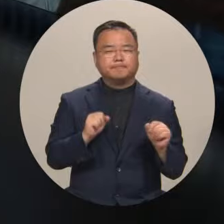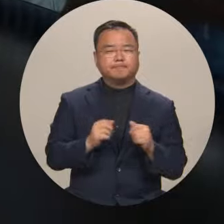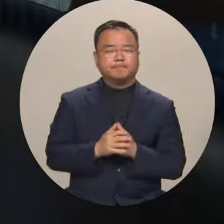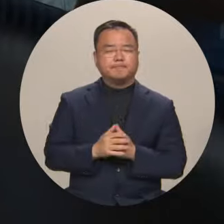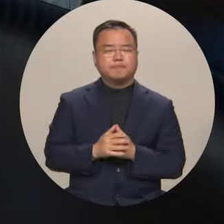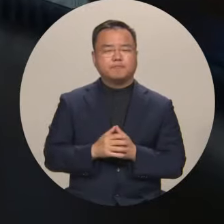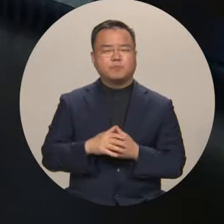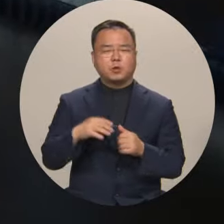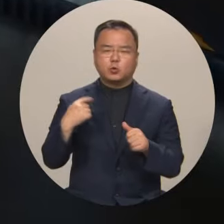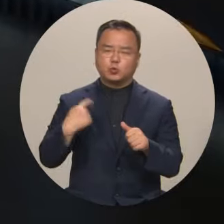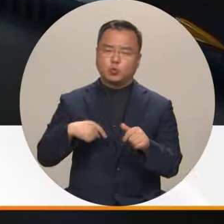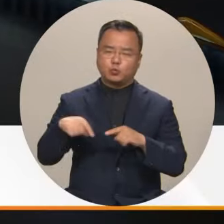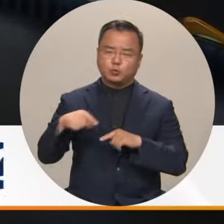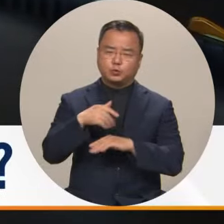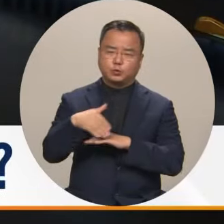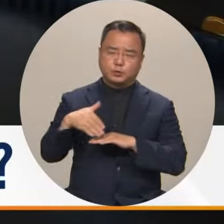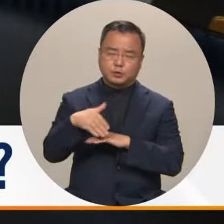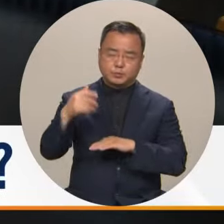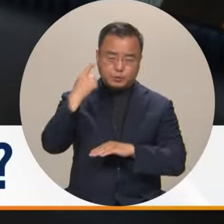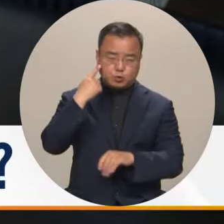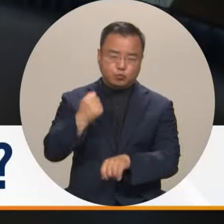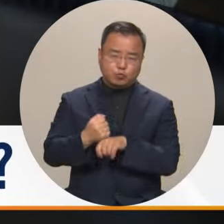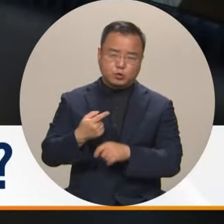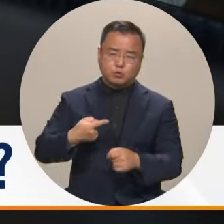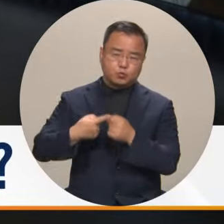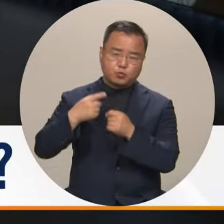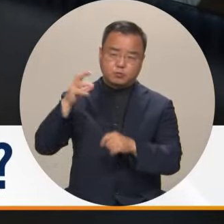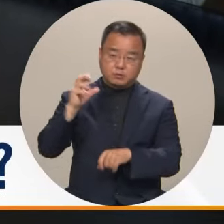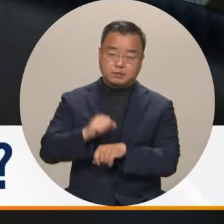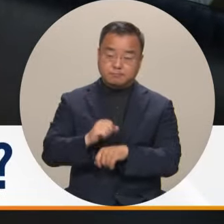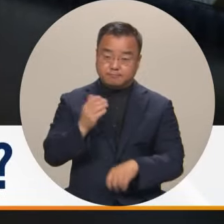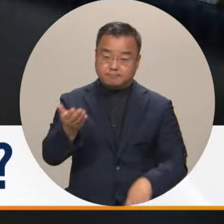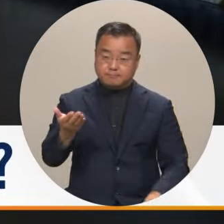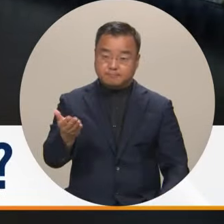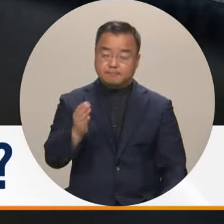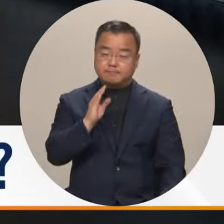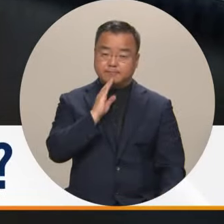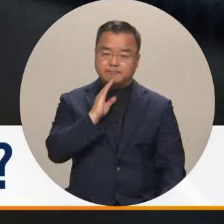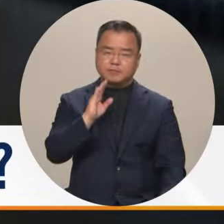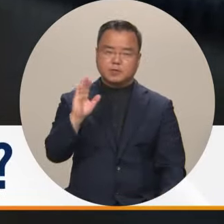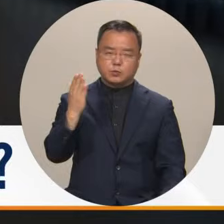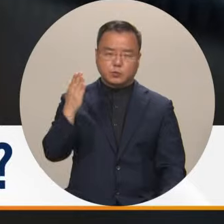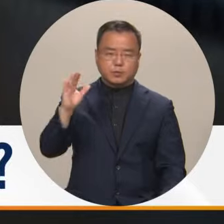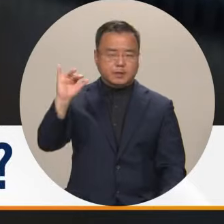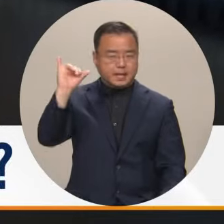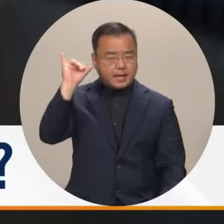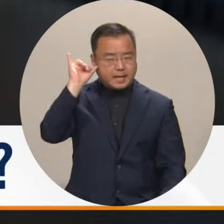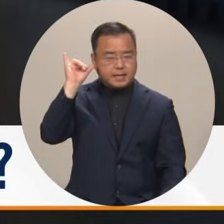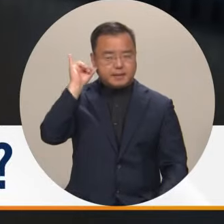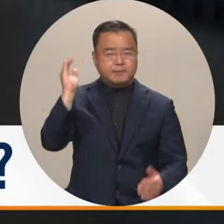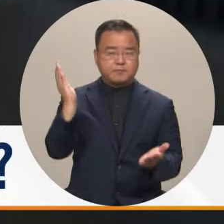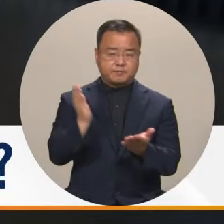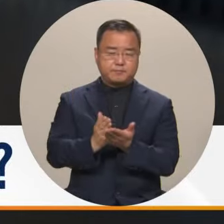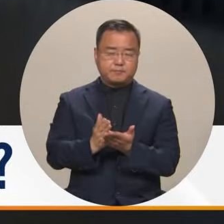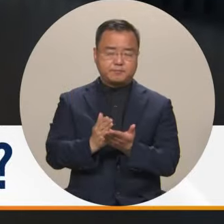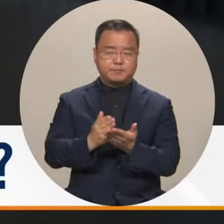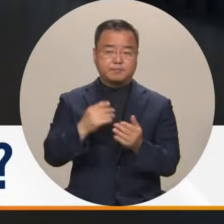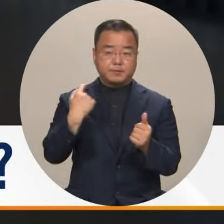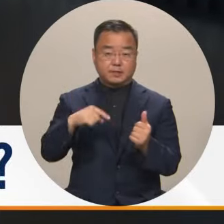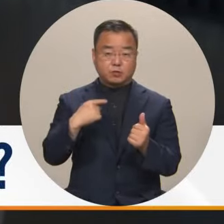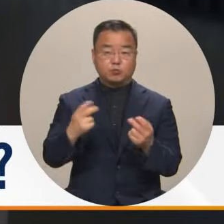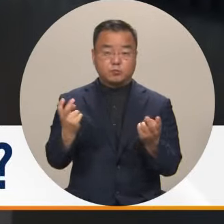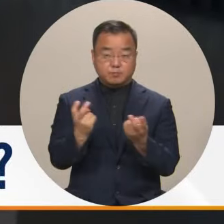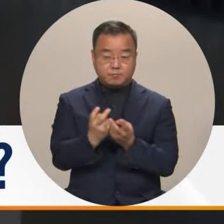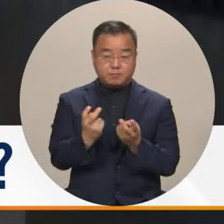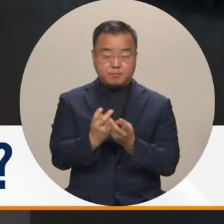교육정책 연구에선 최고의 전문가인데 이번에이 생성형 AI 시대에 맞는 또 교수법에 대한 책을 내셨습니다